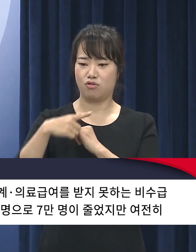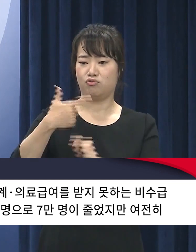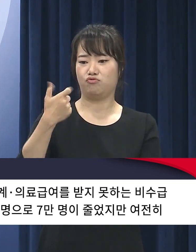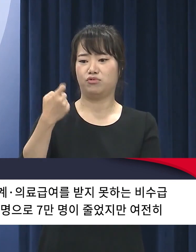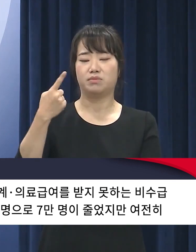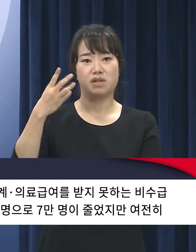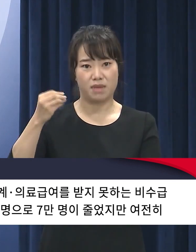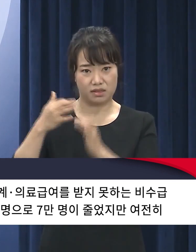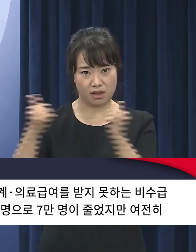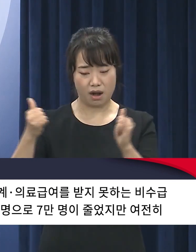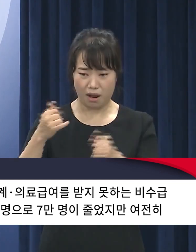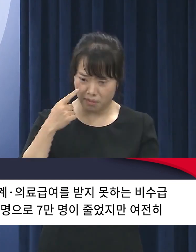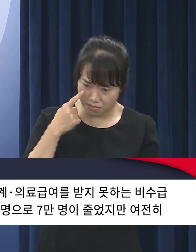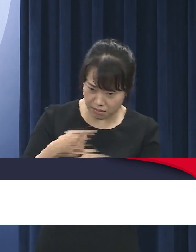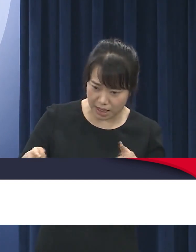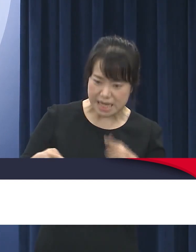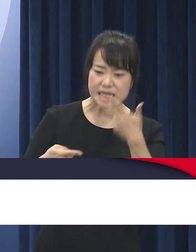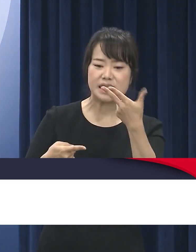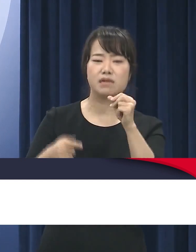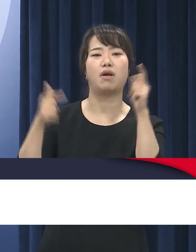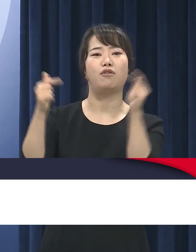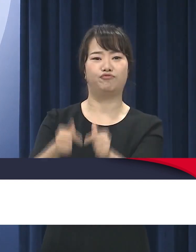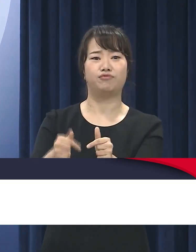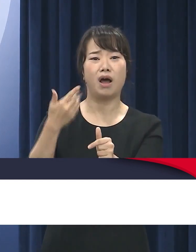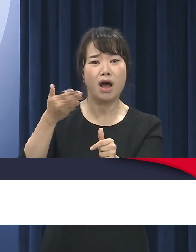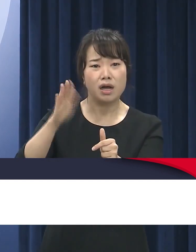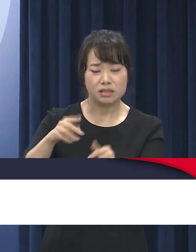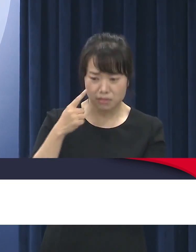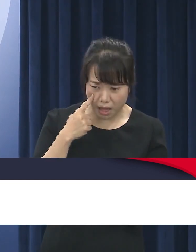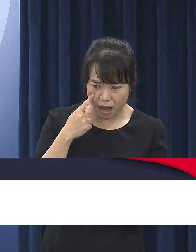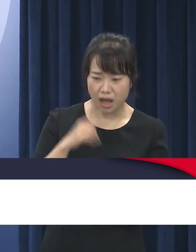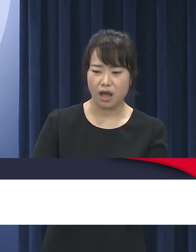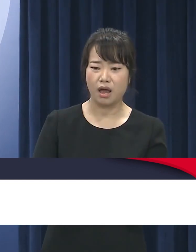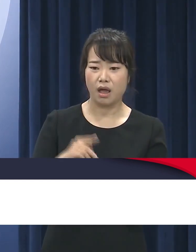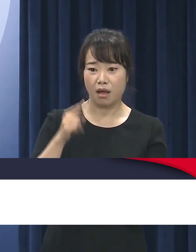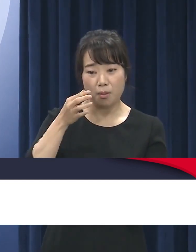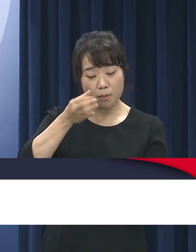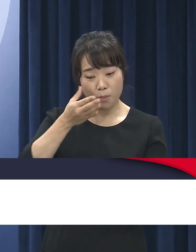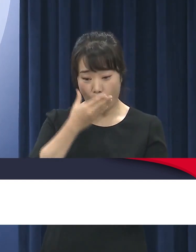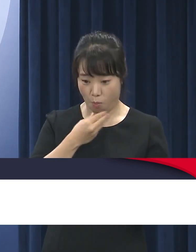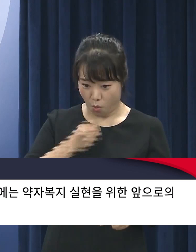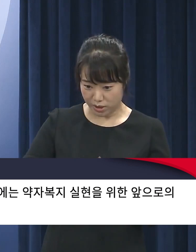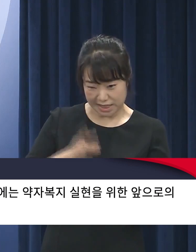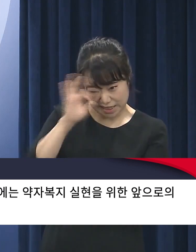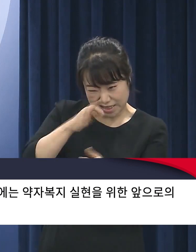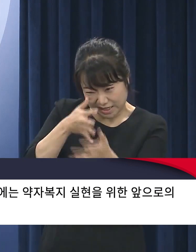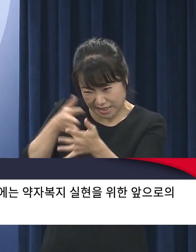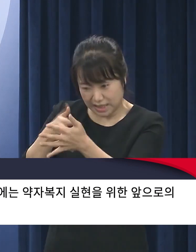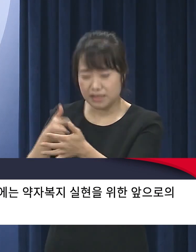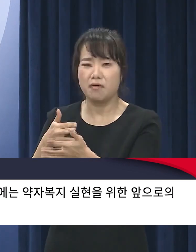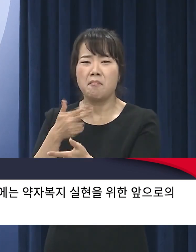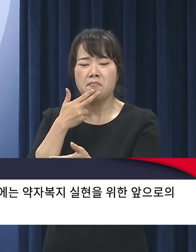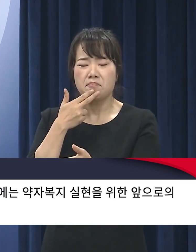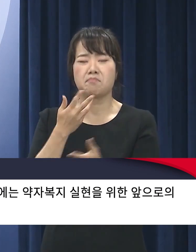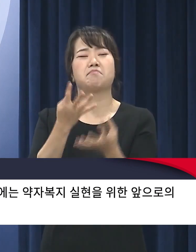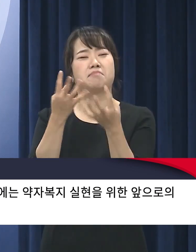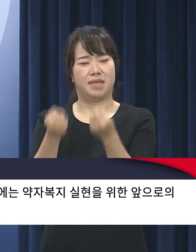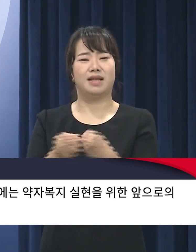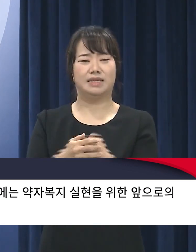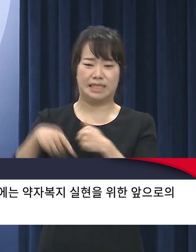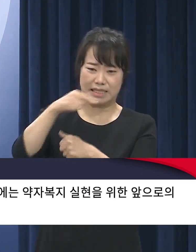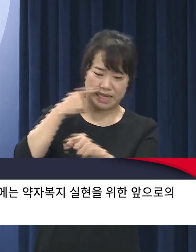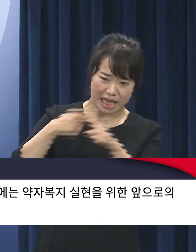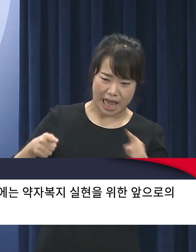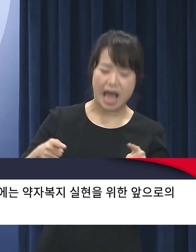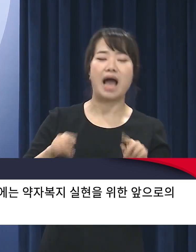명으로 7만 명이 줄었지만 여전히 상당한 사각지대가 있는 것으로 드러났습니다. 이러한